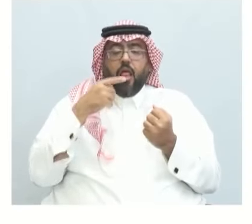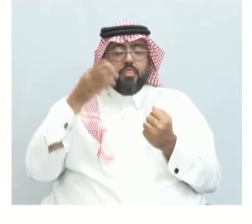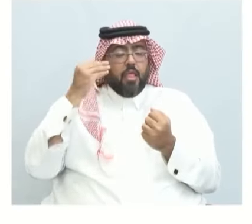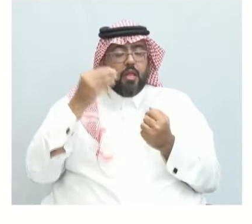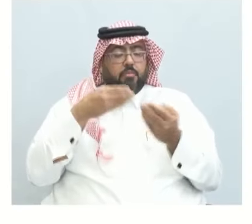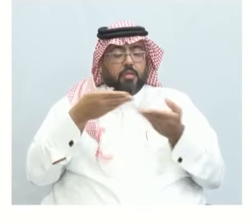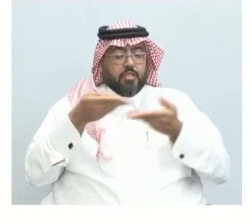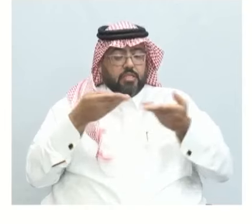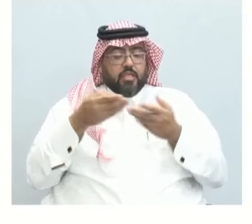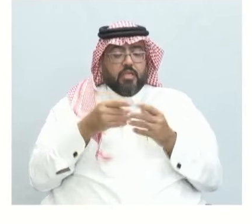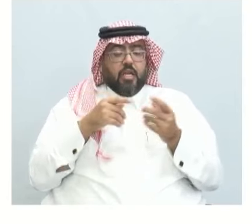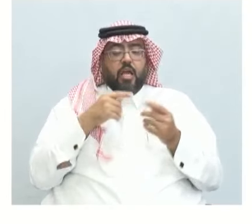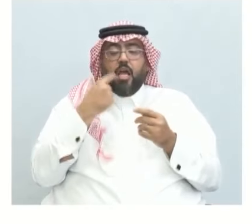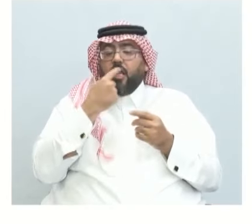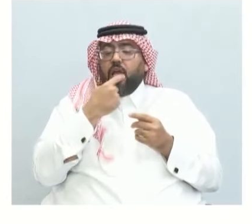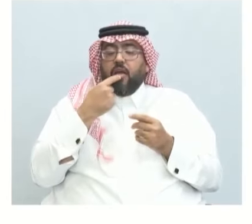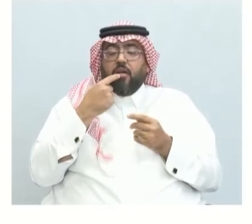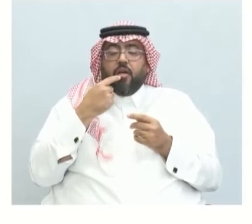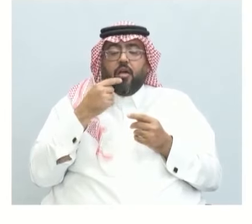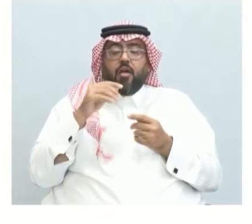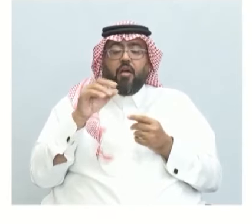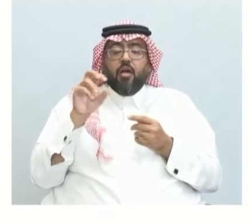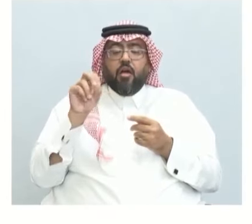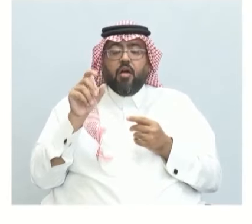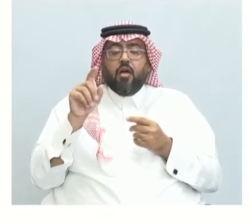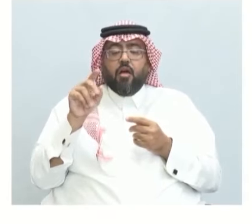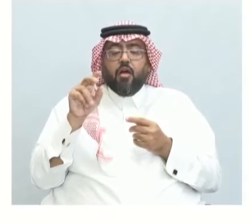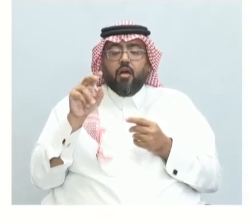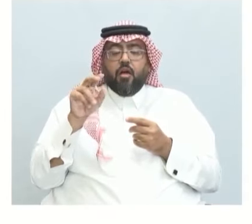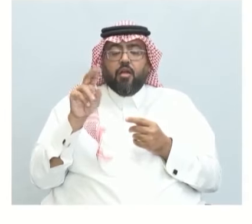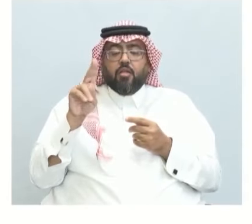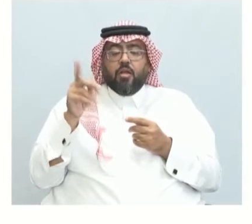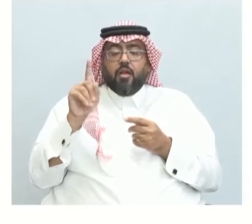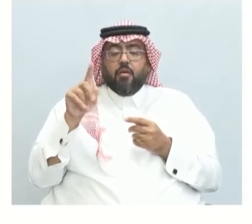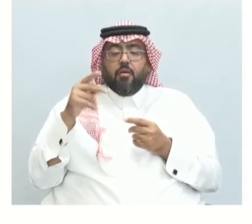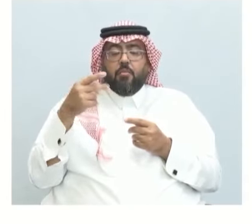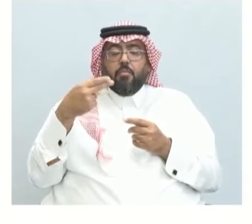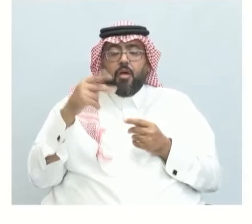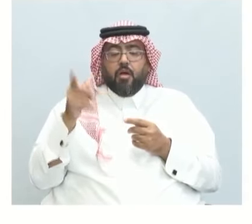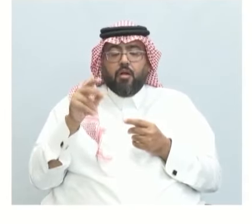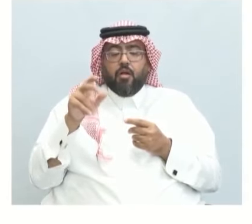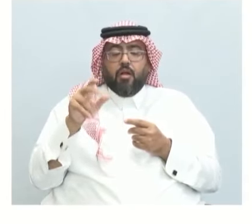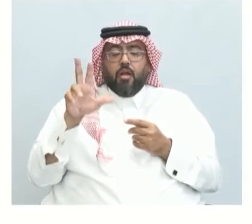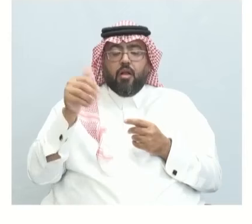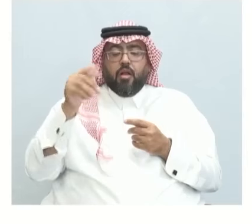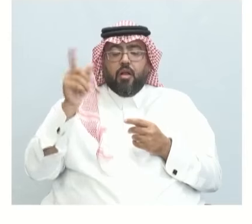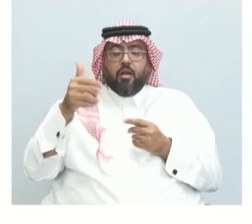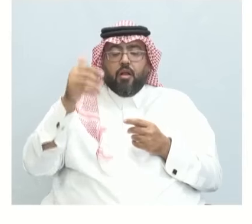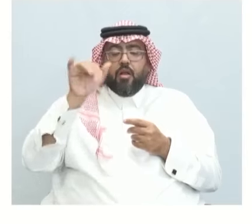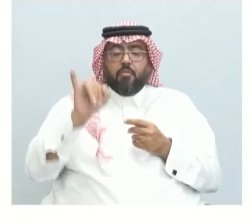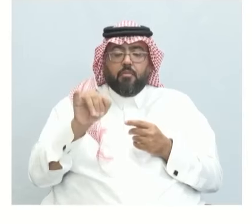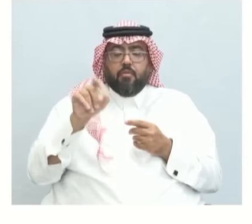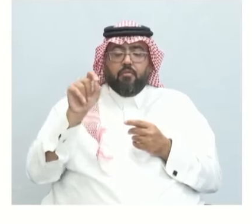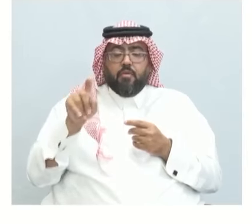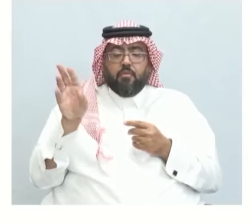امرؤ القيس لاحظ هنا واصفا ترى بعر الارام في عرصات هذه من معلقه م القيص و سناتي اليها وقيعانها